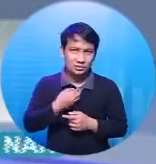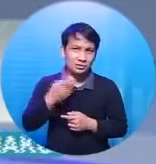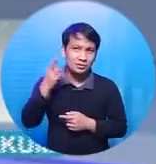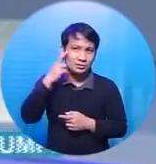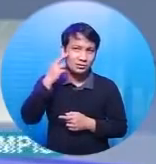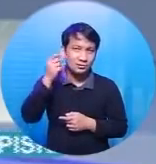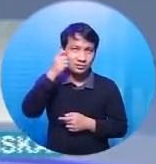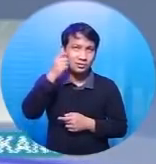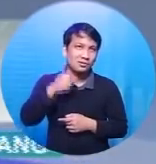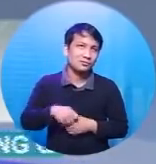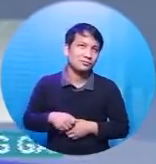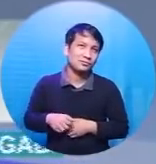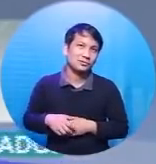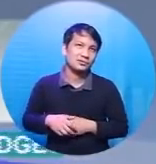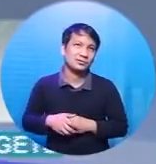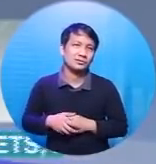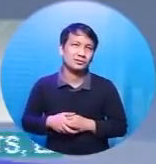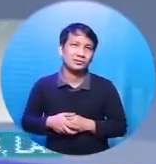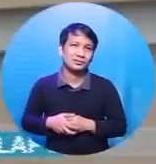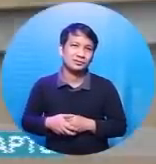Rafi. Ayun!